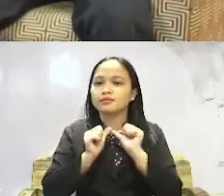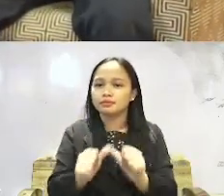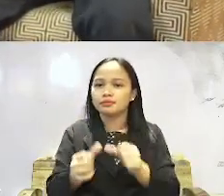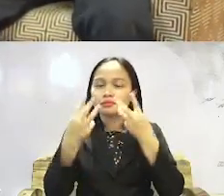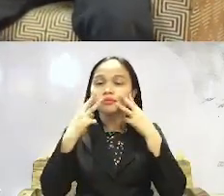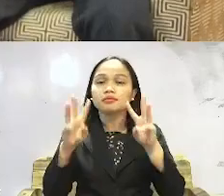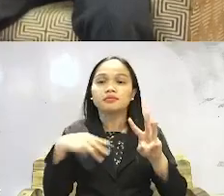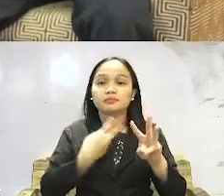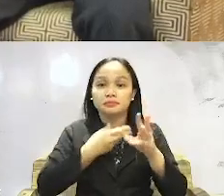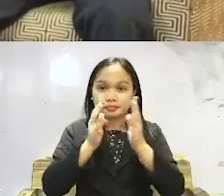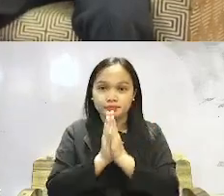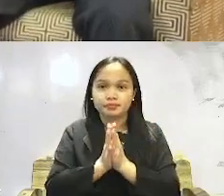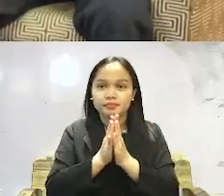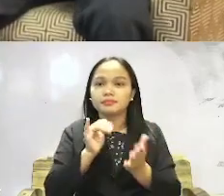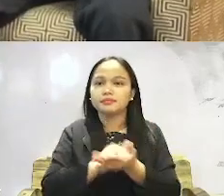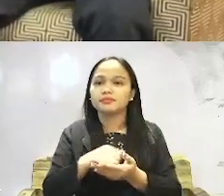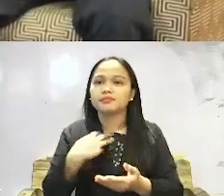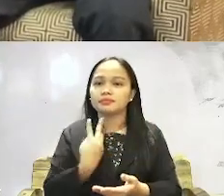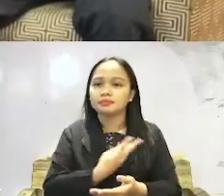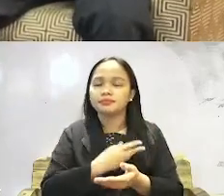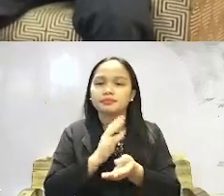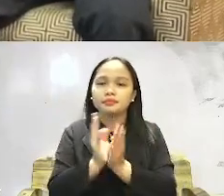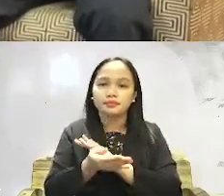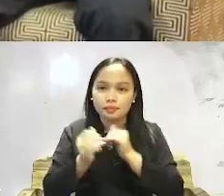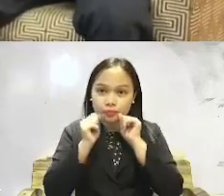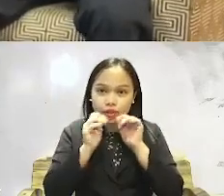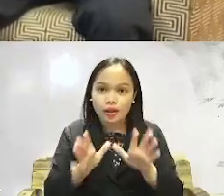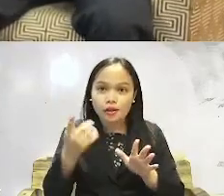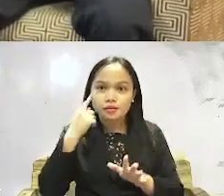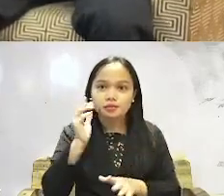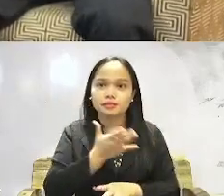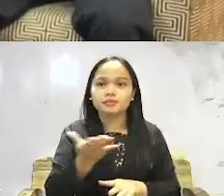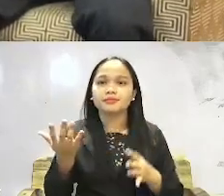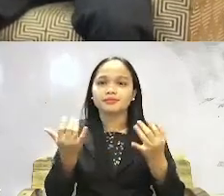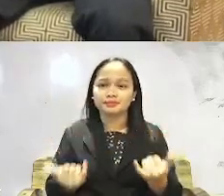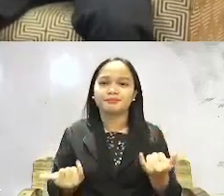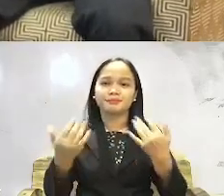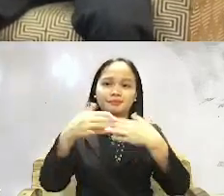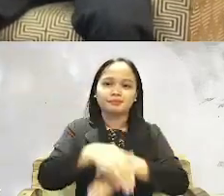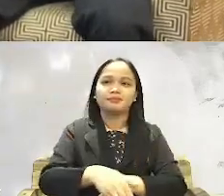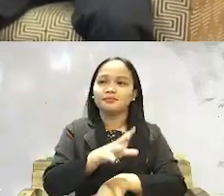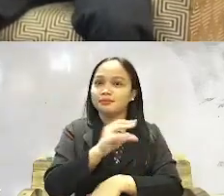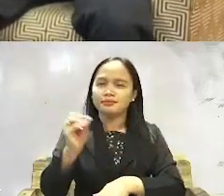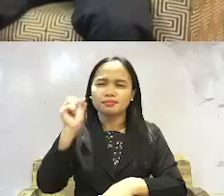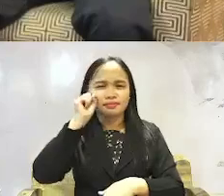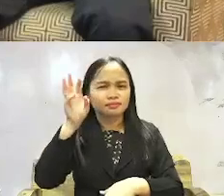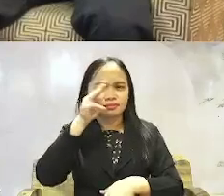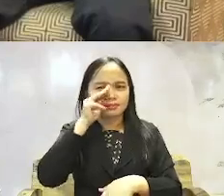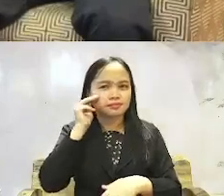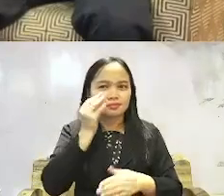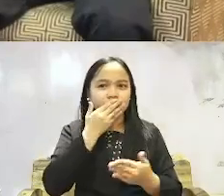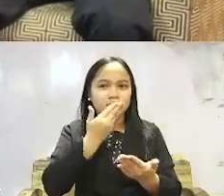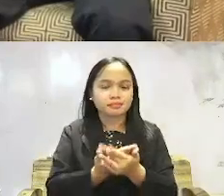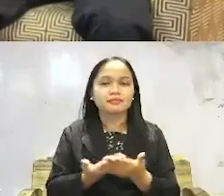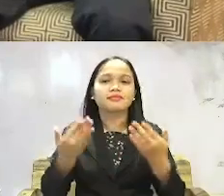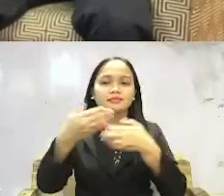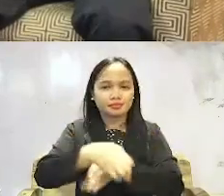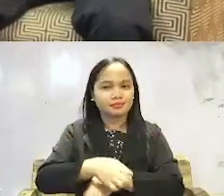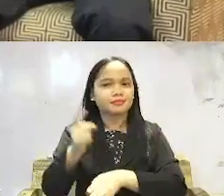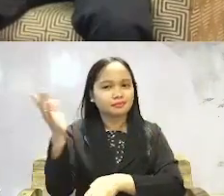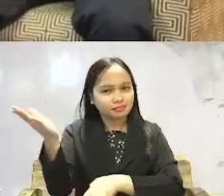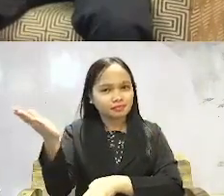we're praying that we will be a blessing to you all for this evening. All right, Sir Manging, magandang gabi sa'yo.